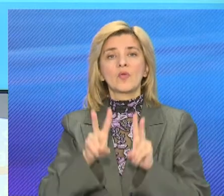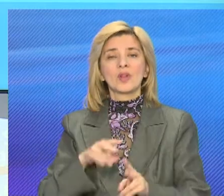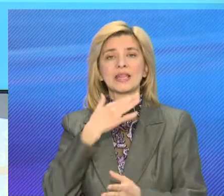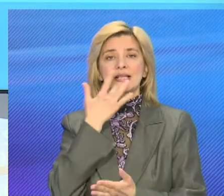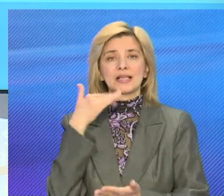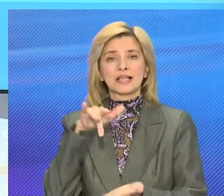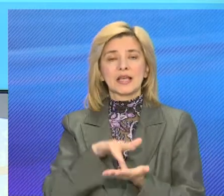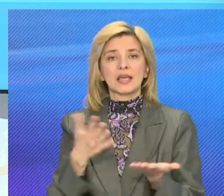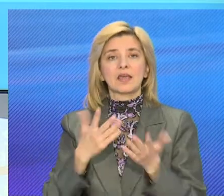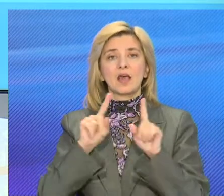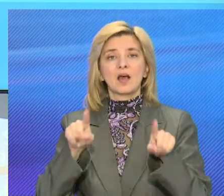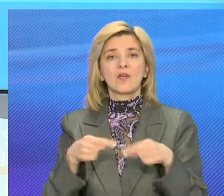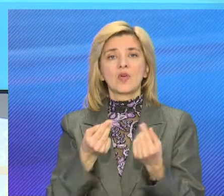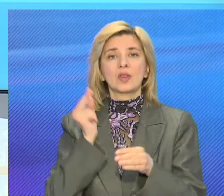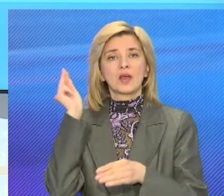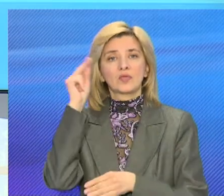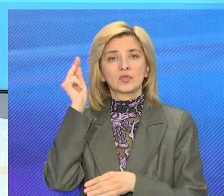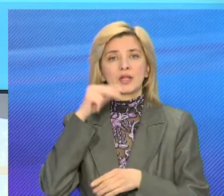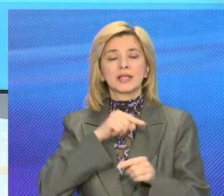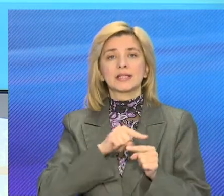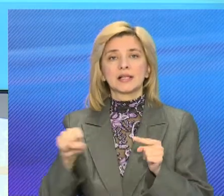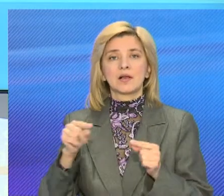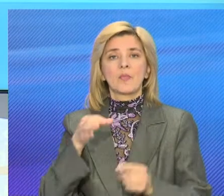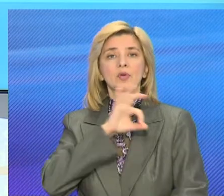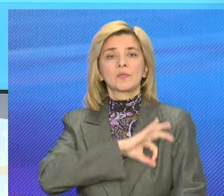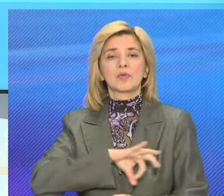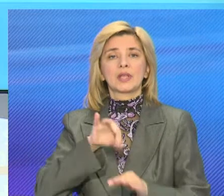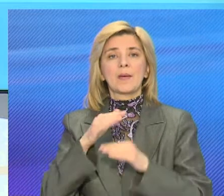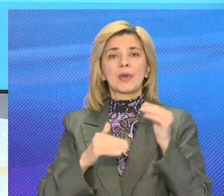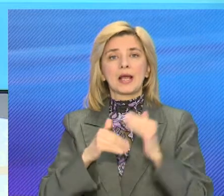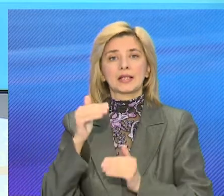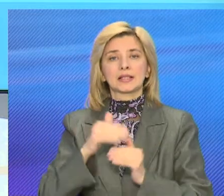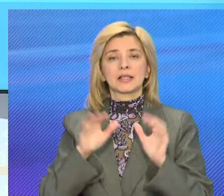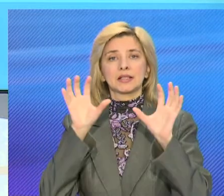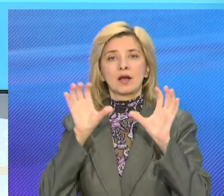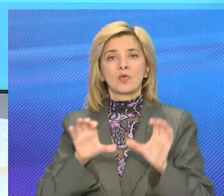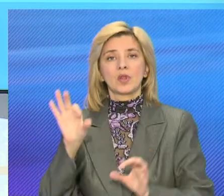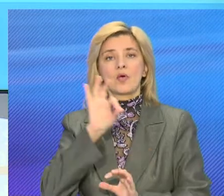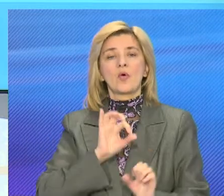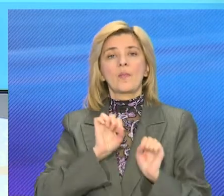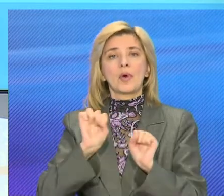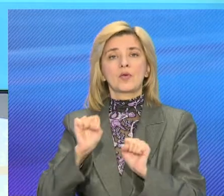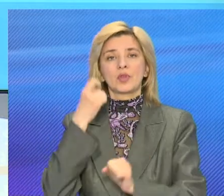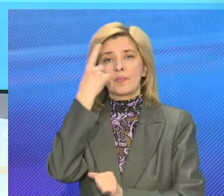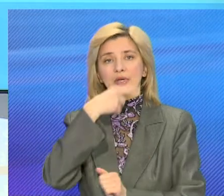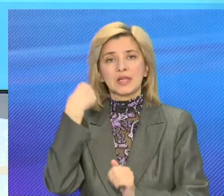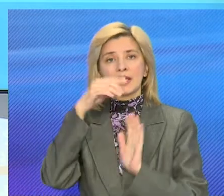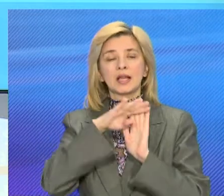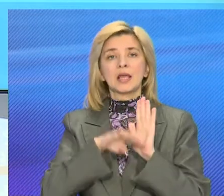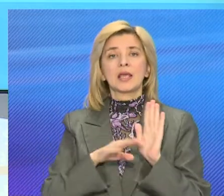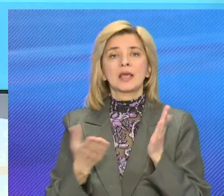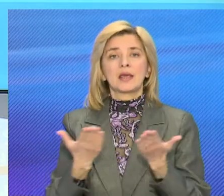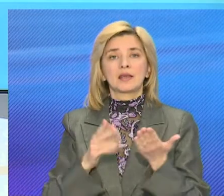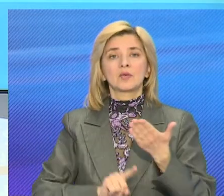які арганізаваў навучальны цыкл па прымяненні на практыцы закона аб абароне персанальных даных, які ўступіў у сілу 15